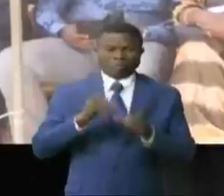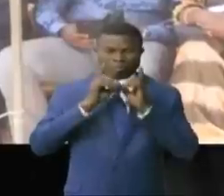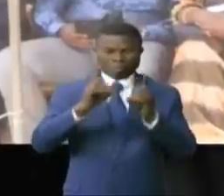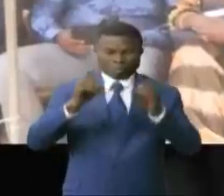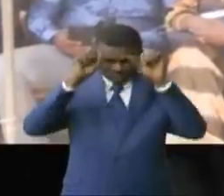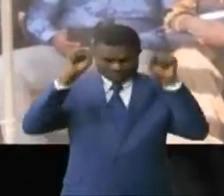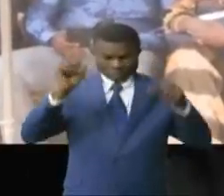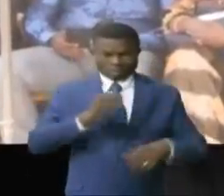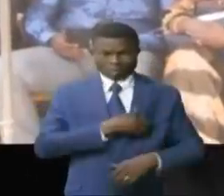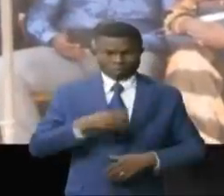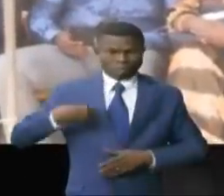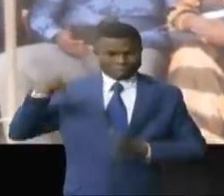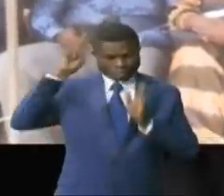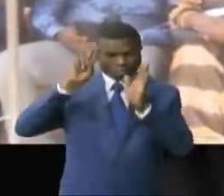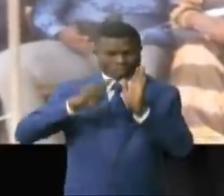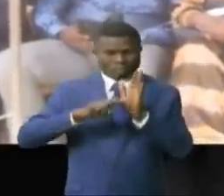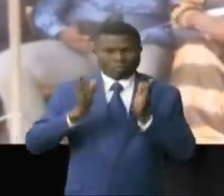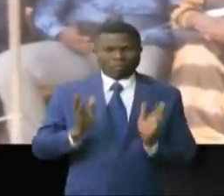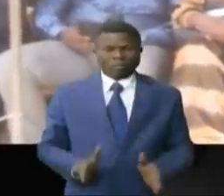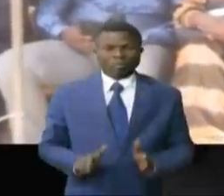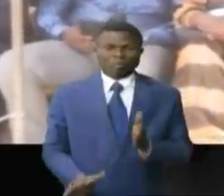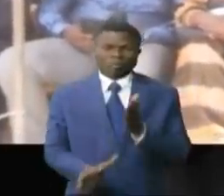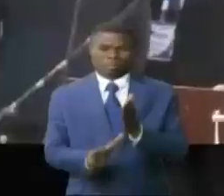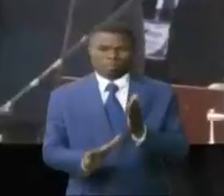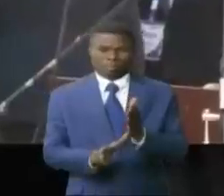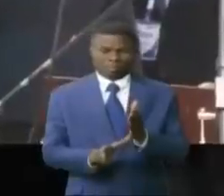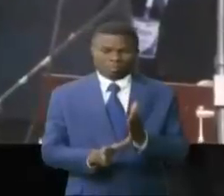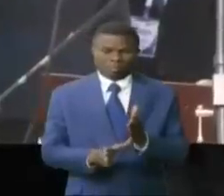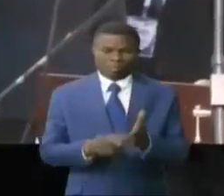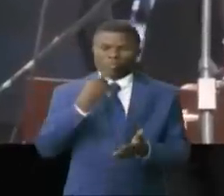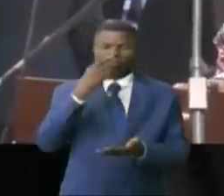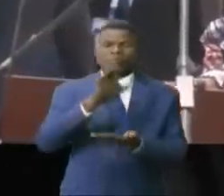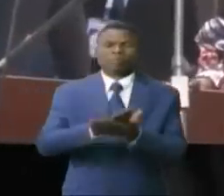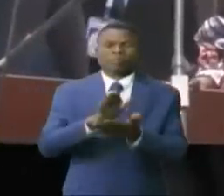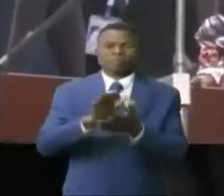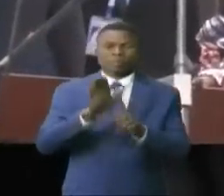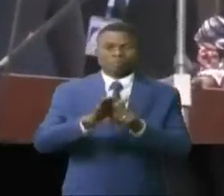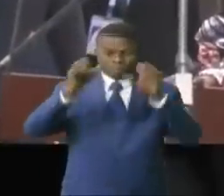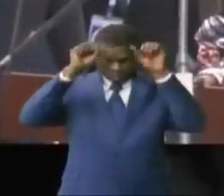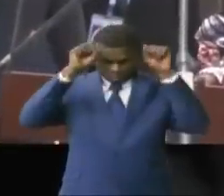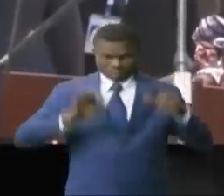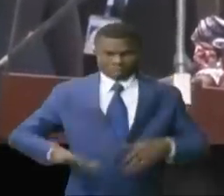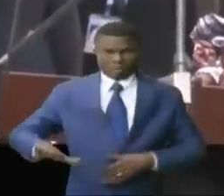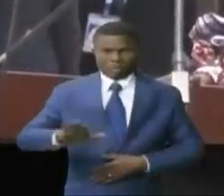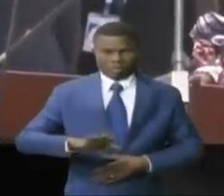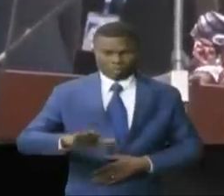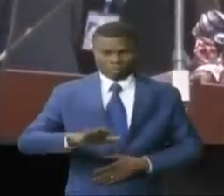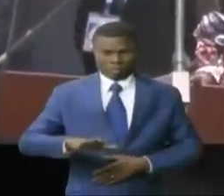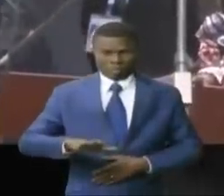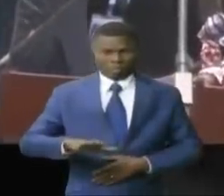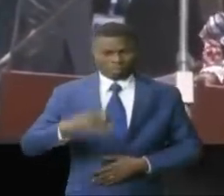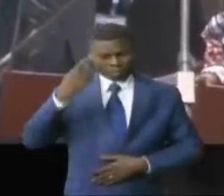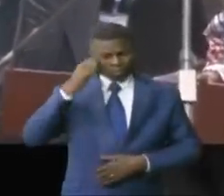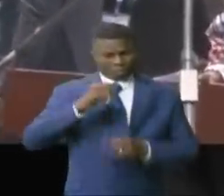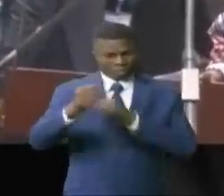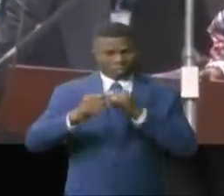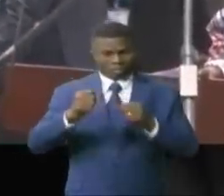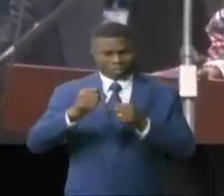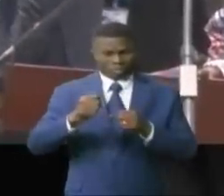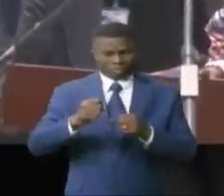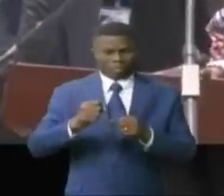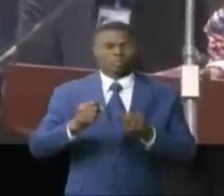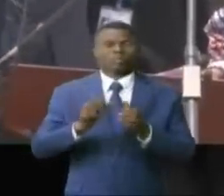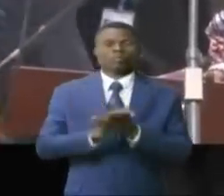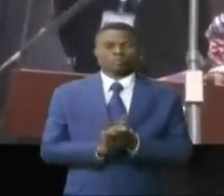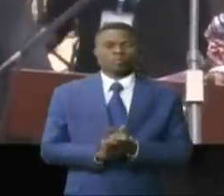Madame le gouverneur intérimaire a d'entrée de jeu remercié le président de la République de son combat pour l'intégrité